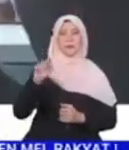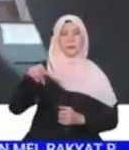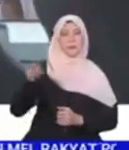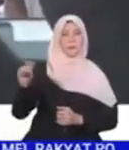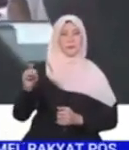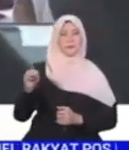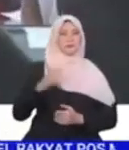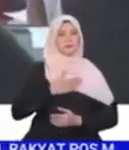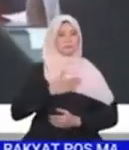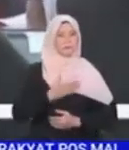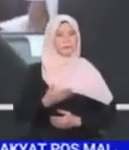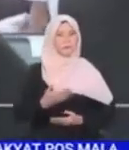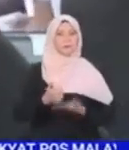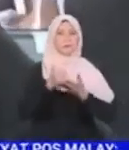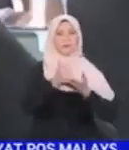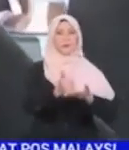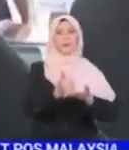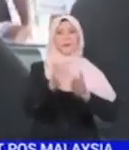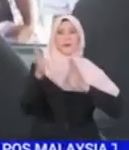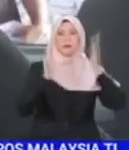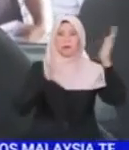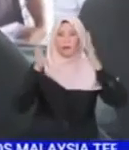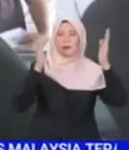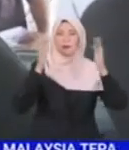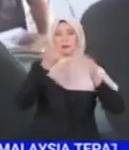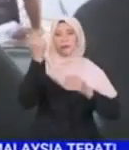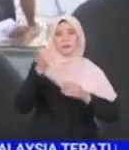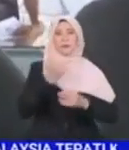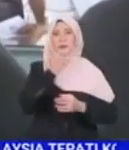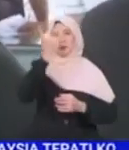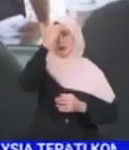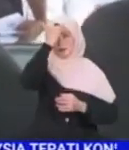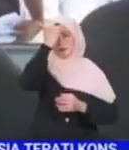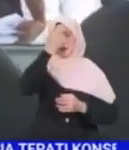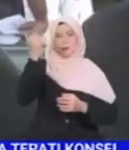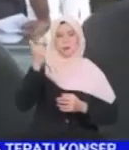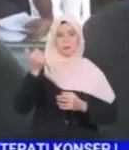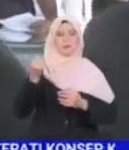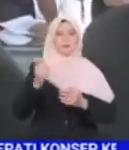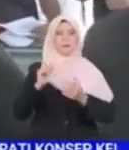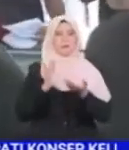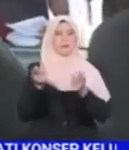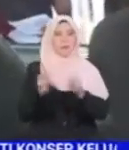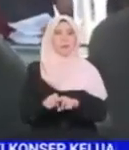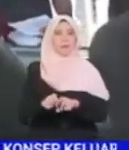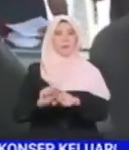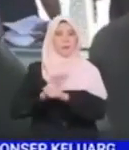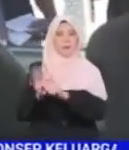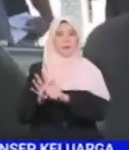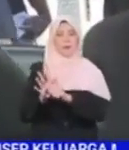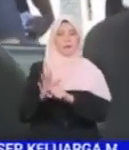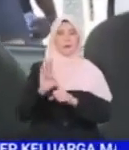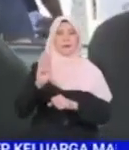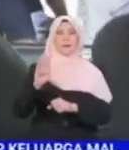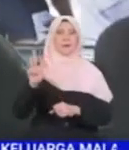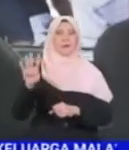juga turut prihatin terhadap Malaysia pelajar yang menjadi yatim piatu akibat COVID-19 dari kalangan keluarga B40.